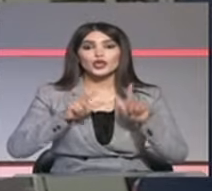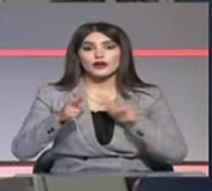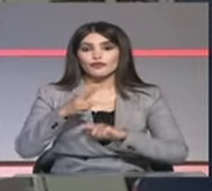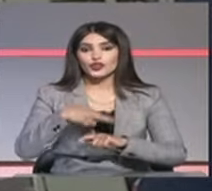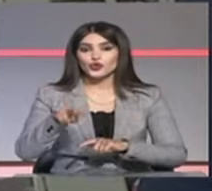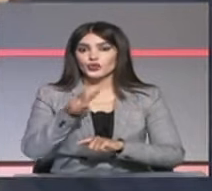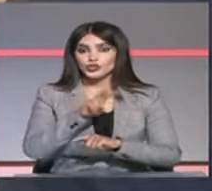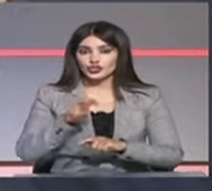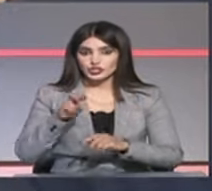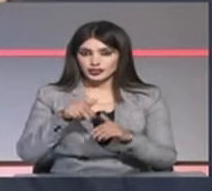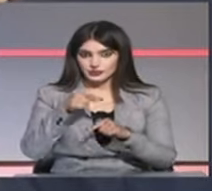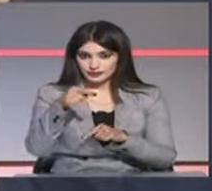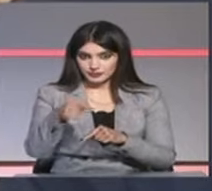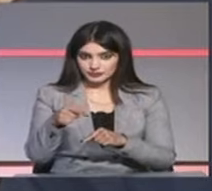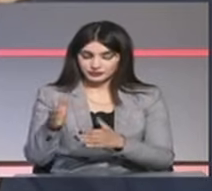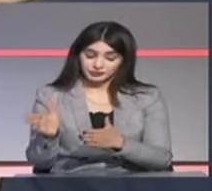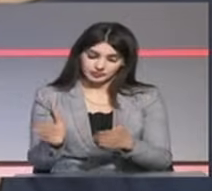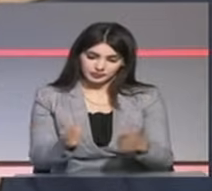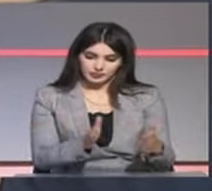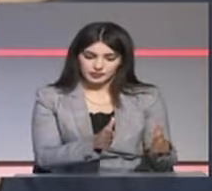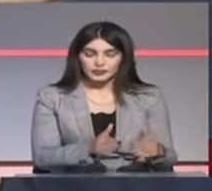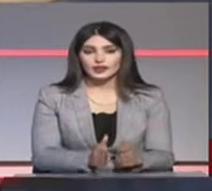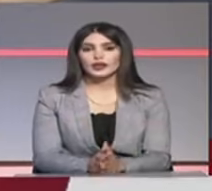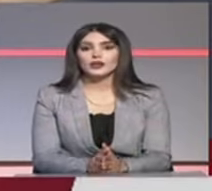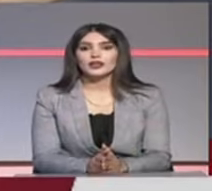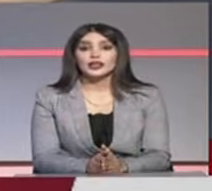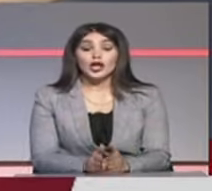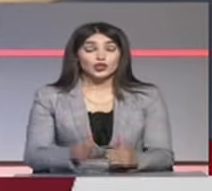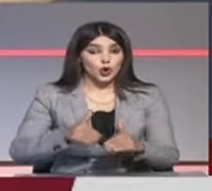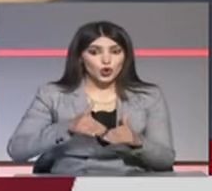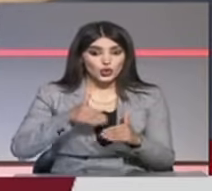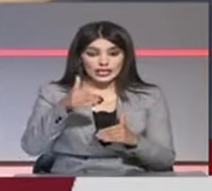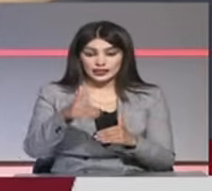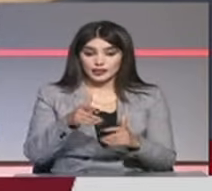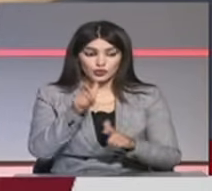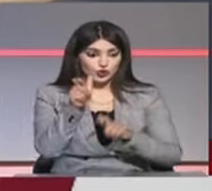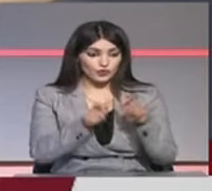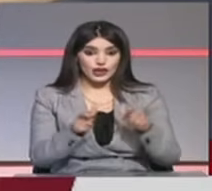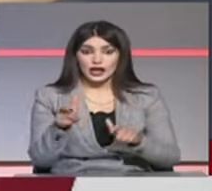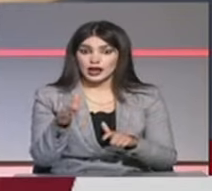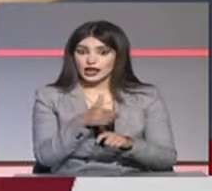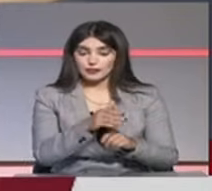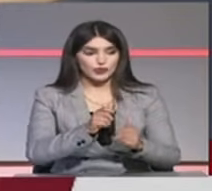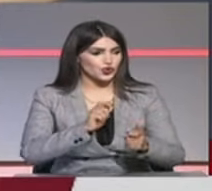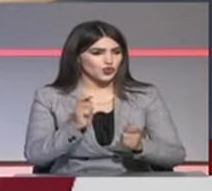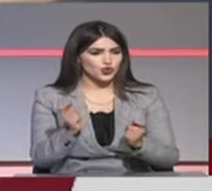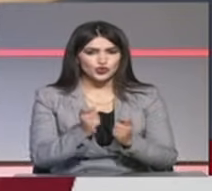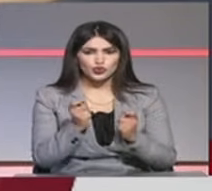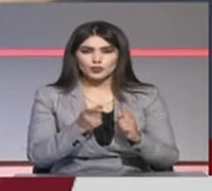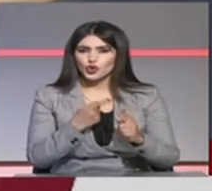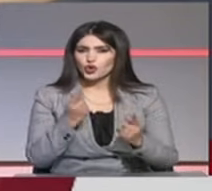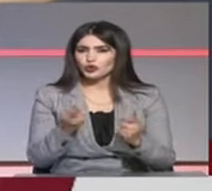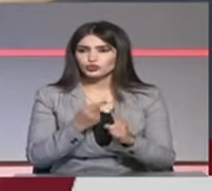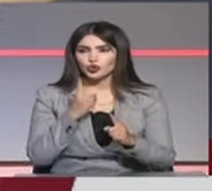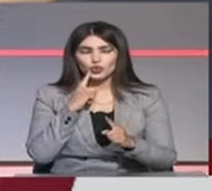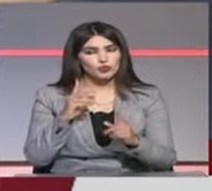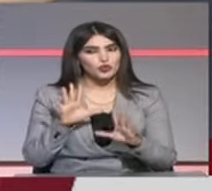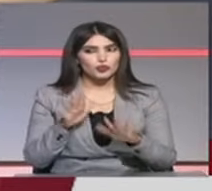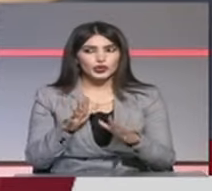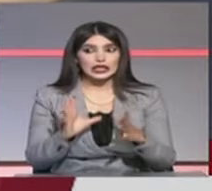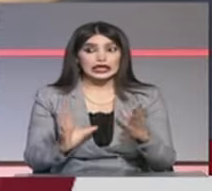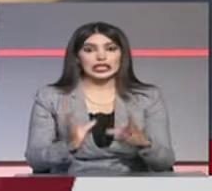للرياضيين دونك احنا قاعدين تابعوا في الفرقه بين انا كل والحق منها قاعدين ممكن يفوتوا التوقعات اللي